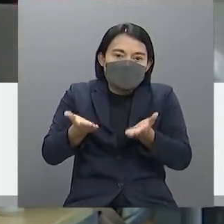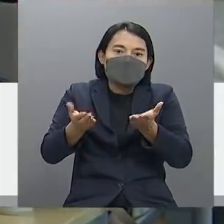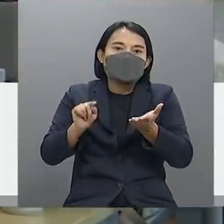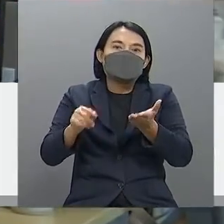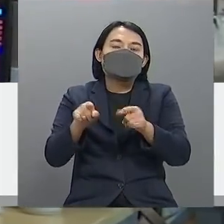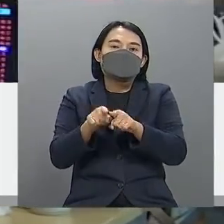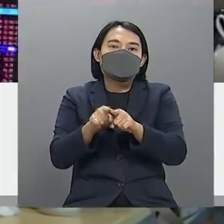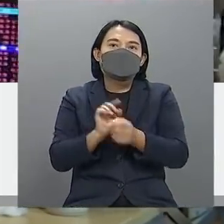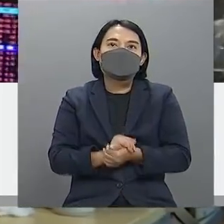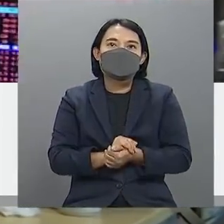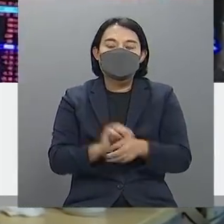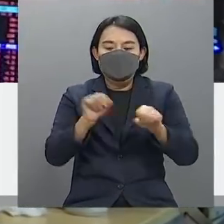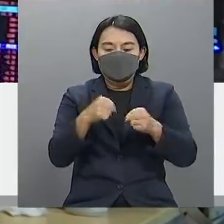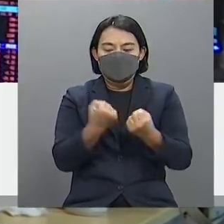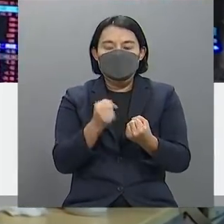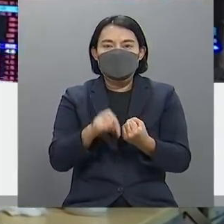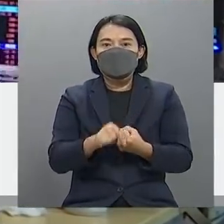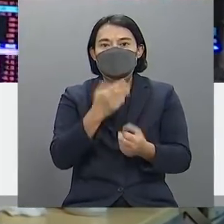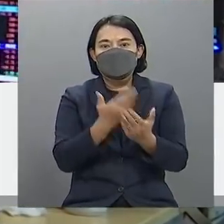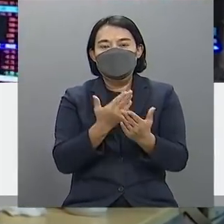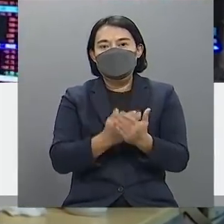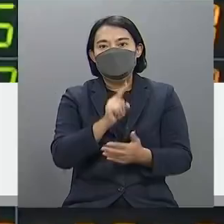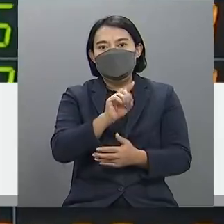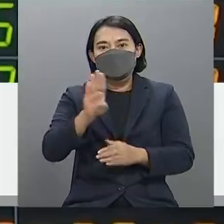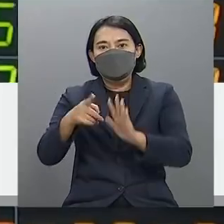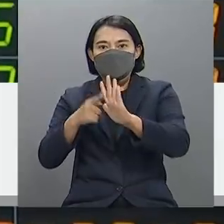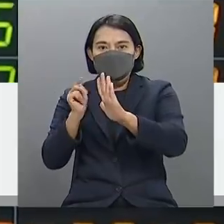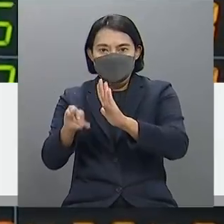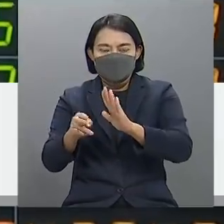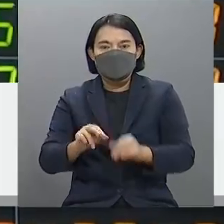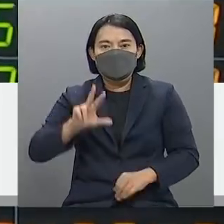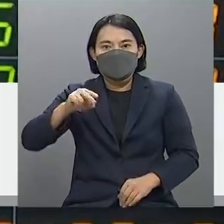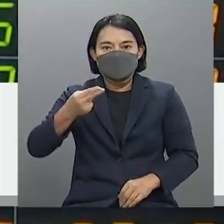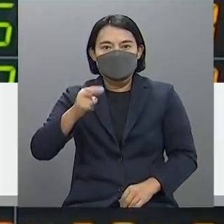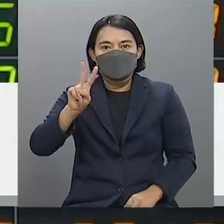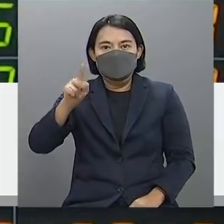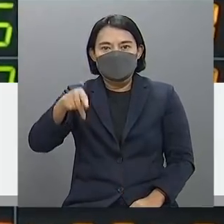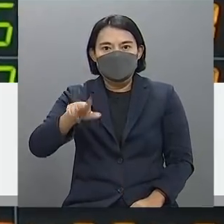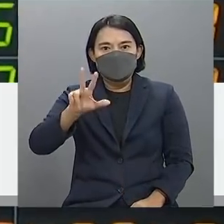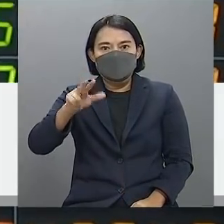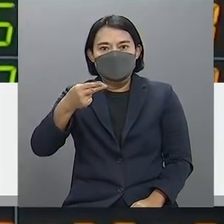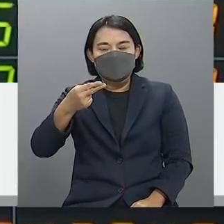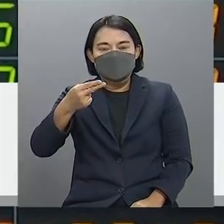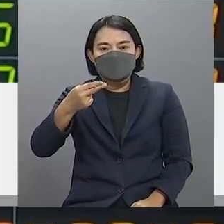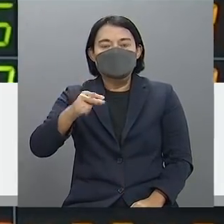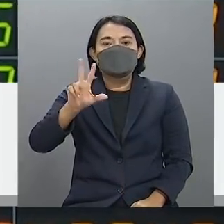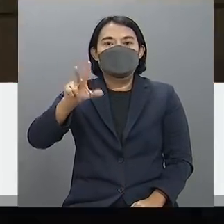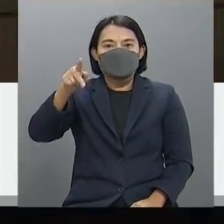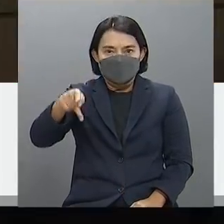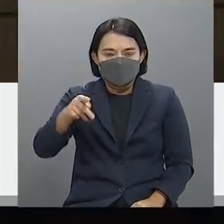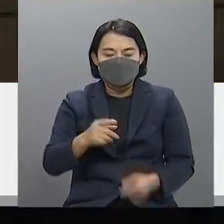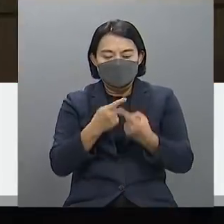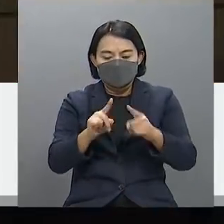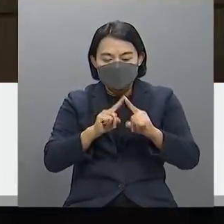าต่อบาททองคำเนี่ยน่าจะไปทะลุ 32,000 33,000 นะคะแต่ถ้าการเจรจาจบค่ะคุณผู้ช